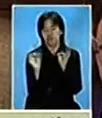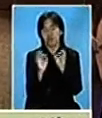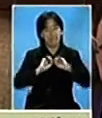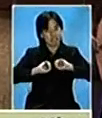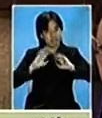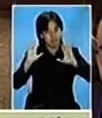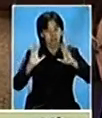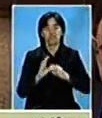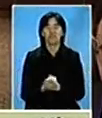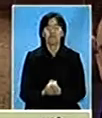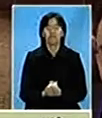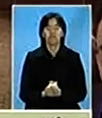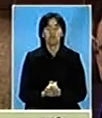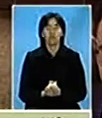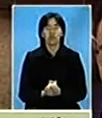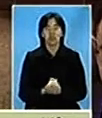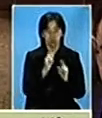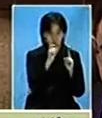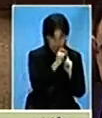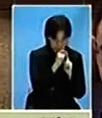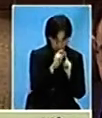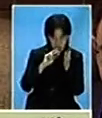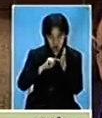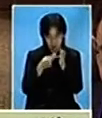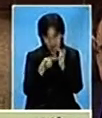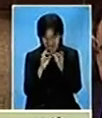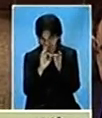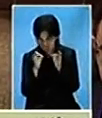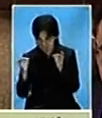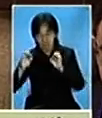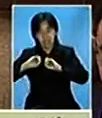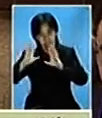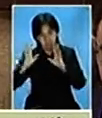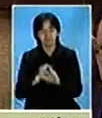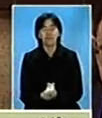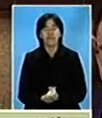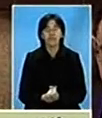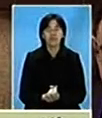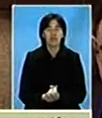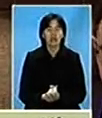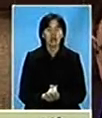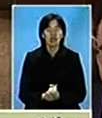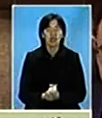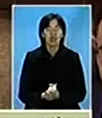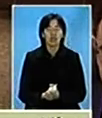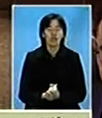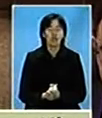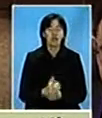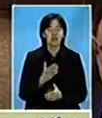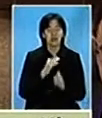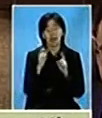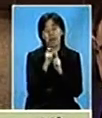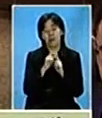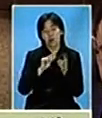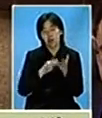ความเบ็ดเสร็จสมบูรณ์ในฉบับเดียวกันนะครับคำจำกัดความที่แปลไปที่เปลี่ยนไปนะเ